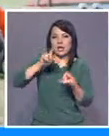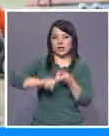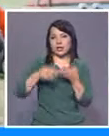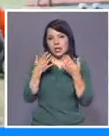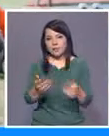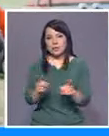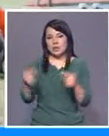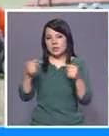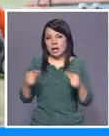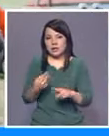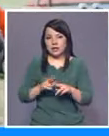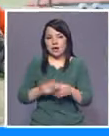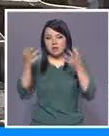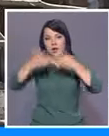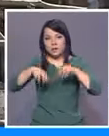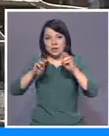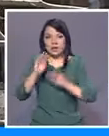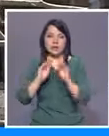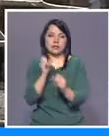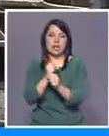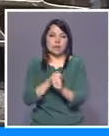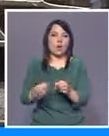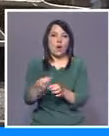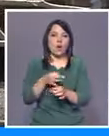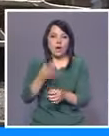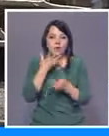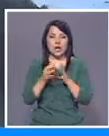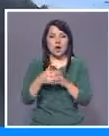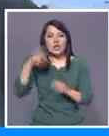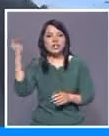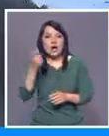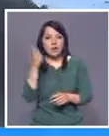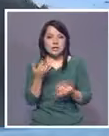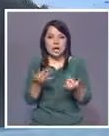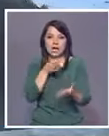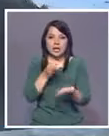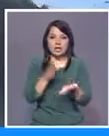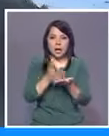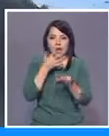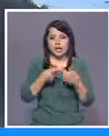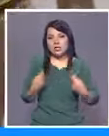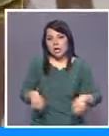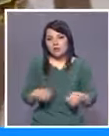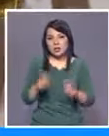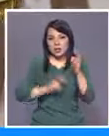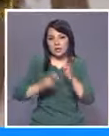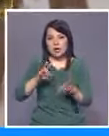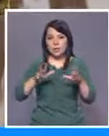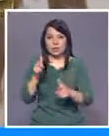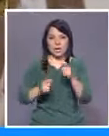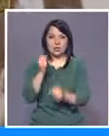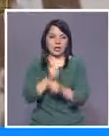100 сиырлық ферманы бірінші жібердік. Облыстық ауыл шаруашылығы басқармасының мәліметі бойынша қазір осындай тауарлы сүт фермасын ашуға